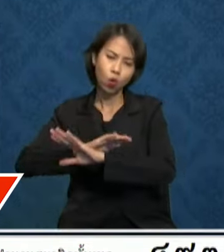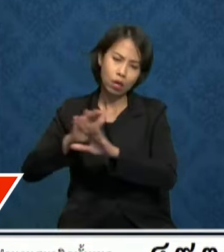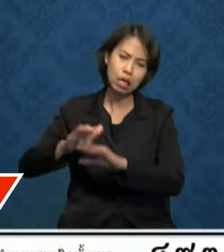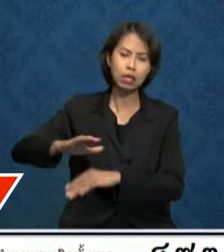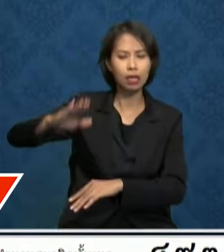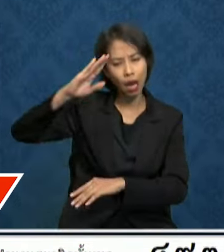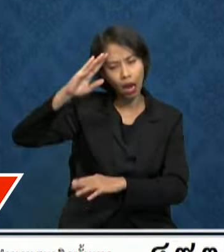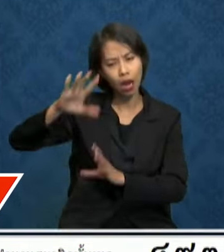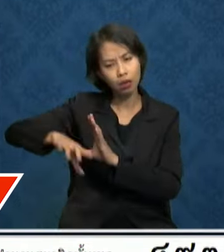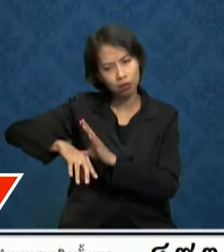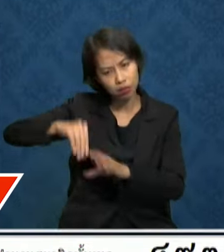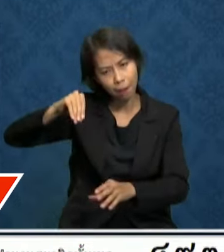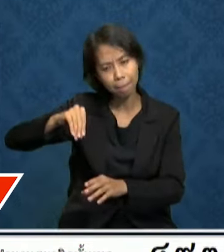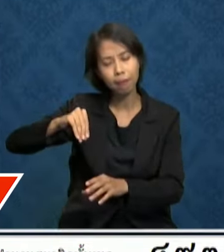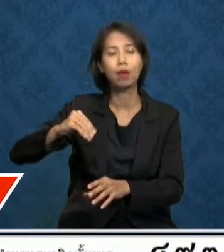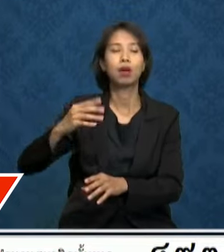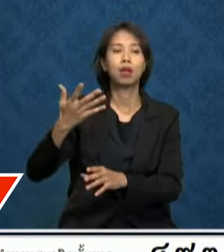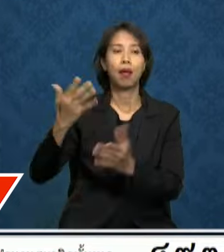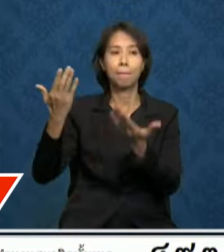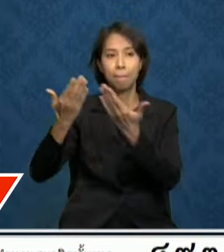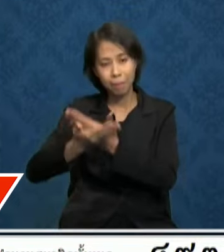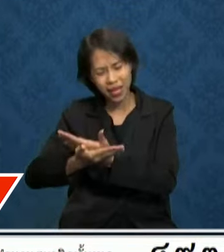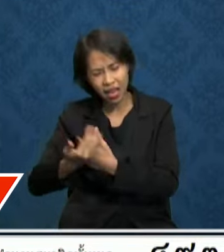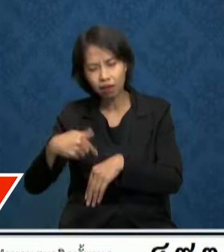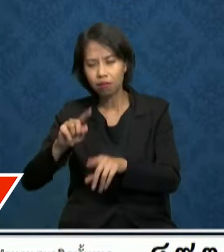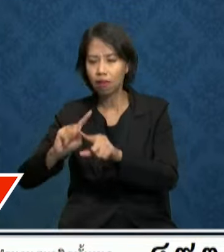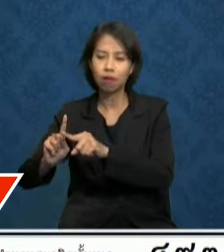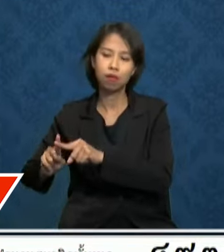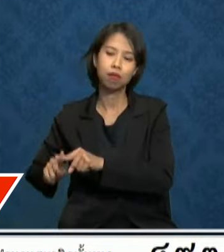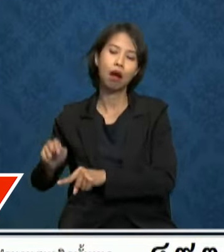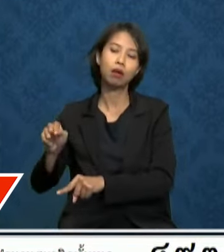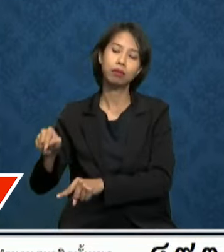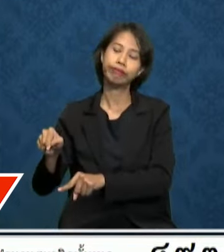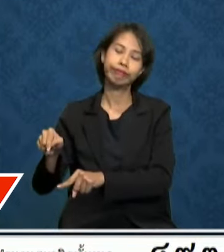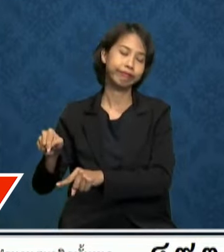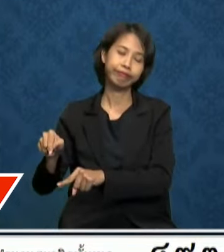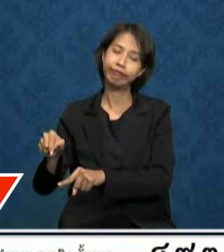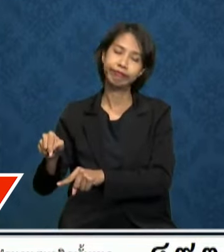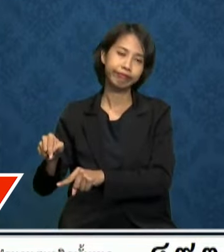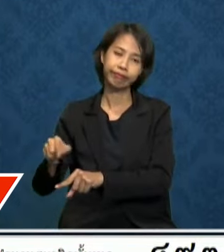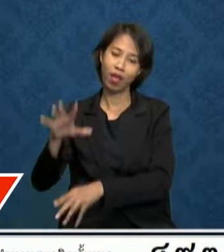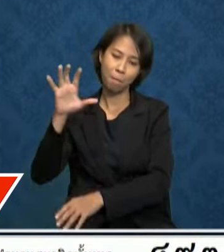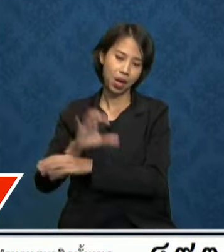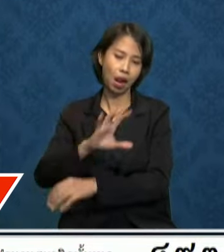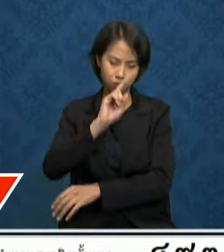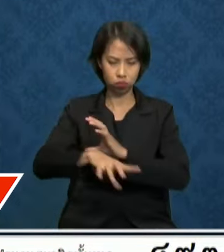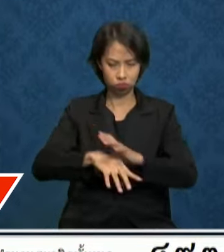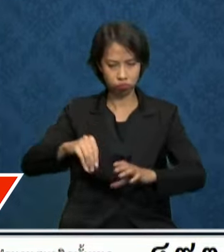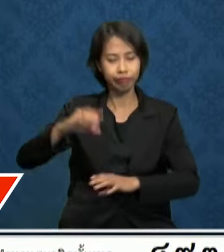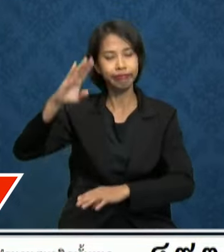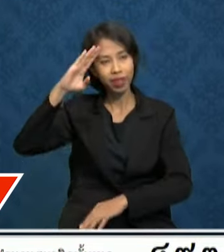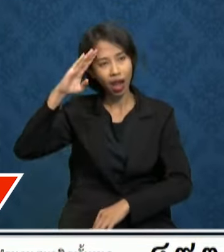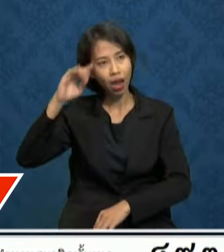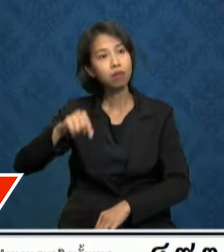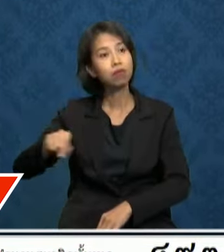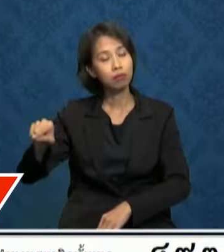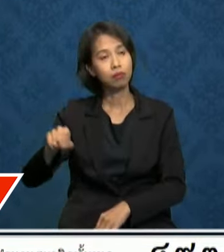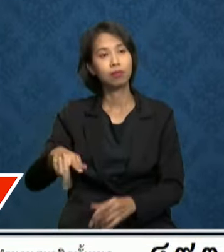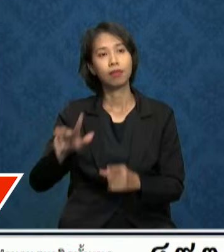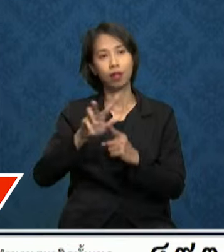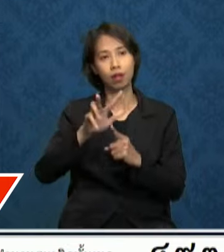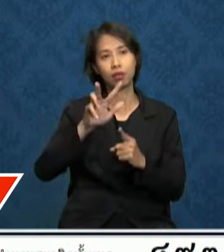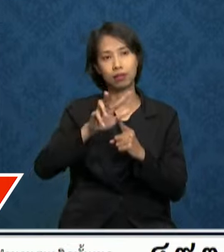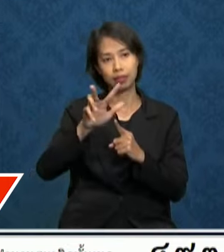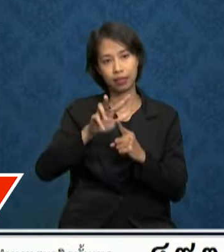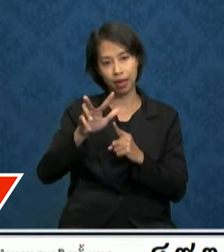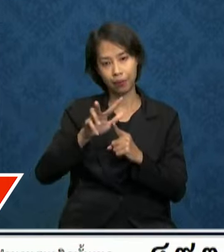หารจะรัฐบาลไหนจะเปลี่ยนนักร้องนำสักกี่คนเนี่ยก็ไม่มีทางที่จะลดยอดบังคับเกณฑ์ทหารได้ถ้าทหารไม่ยอมให้ลดข้อที่3นโยบาย